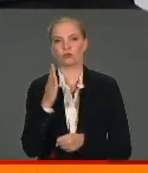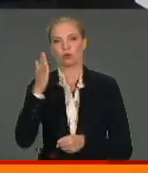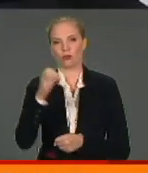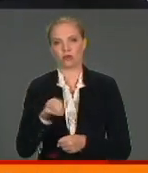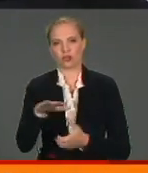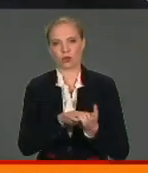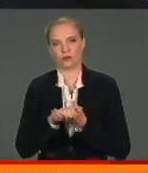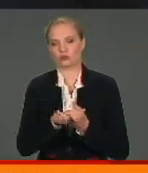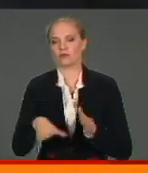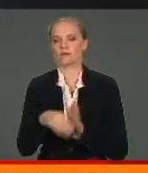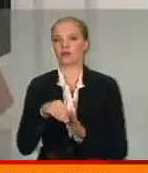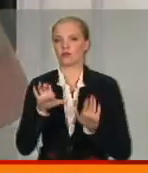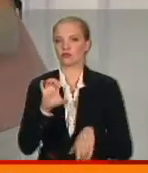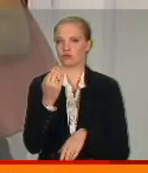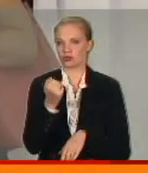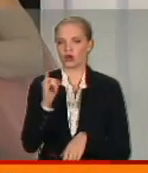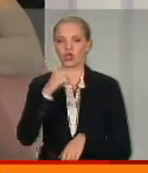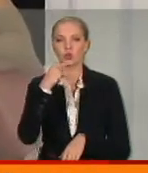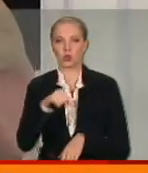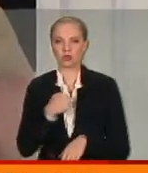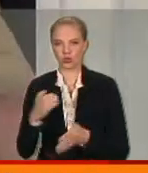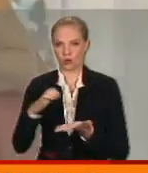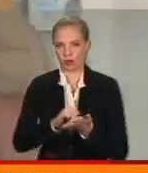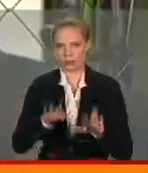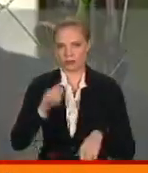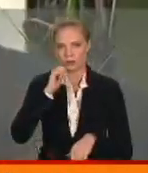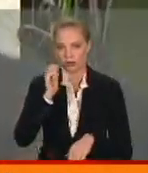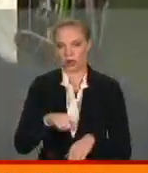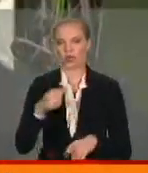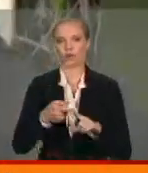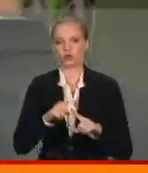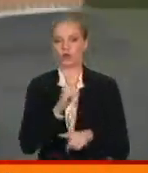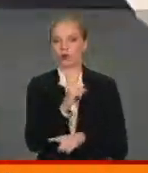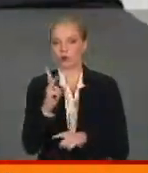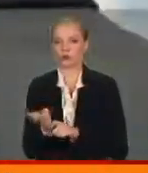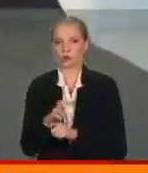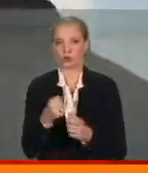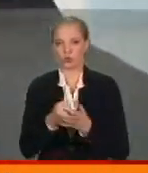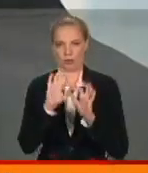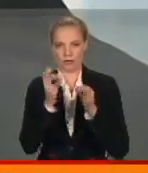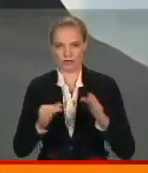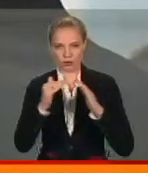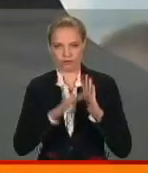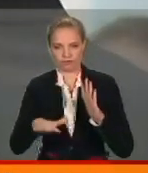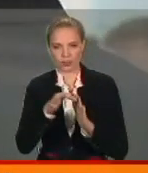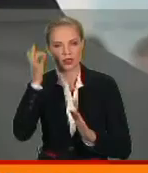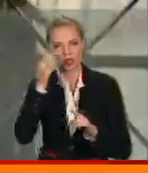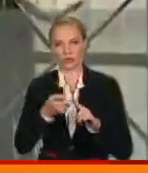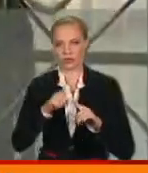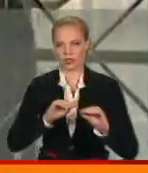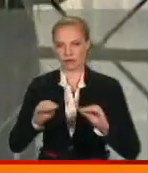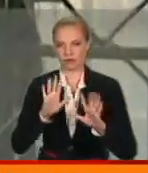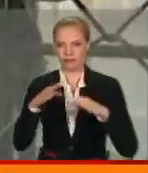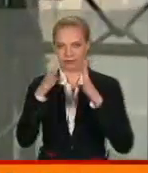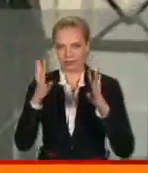Євросоюзу вибори в Сполучених Штатах та російську агресію в Україні про неї кожному хто заходить до мистецького Арсеналу нагадує цей перформанс